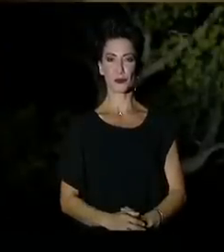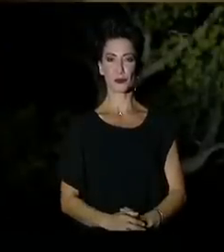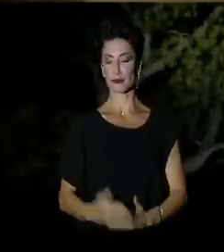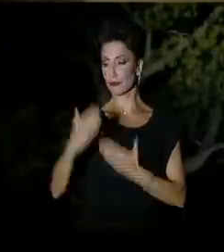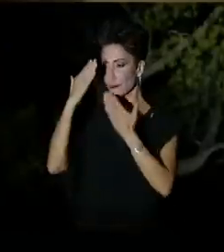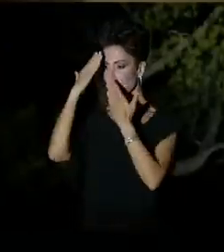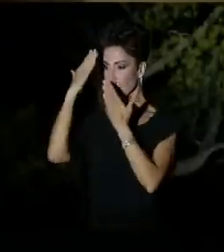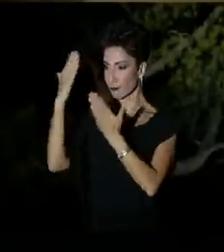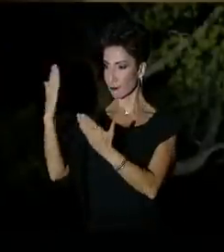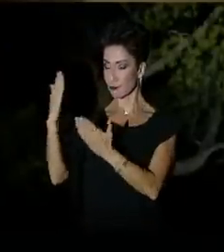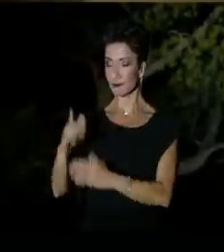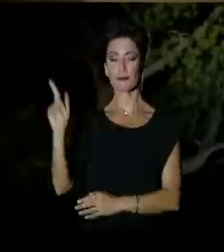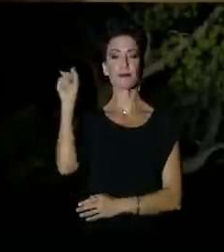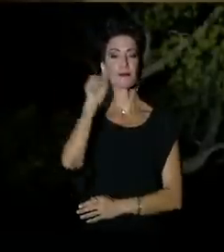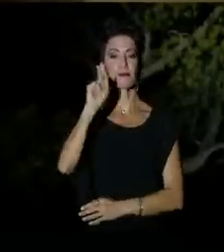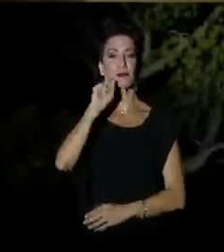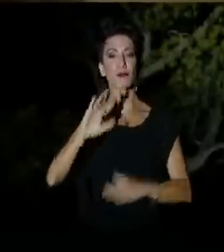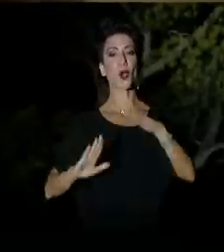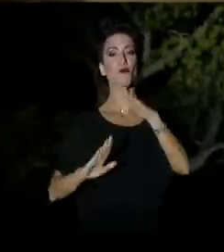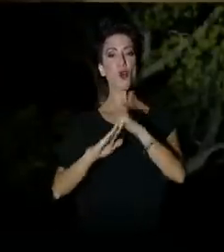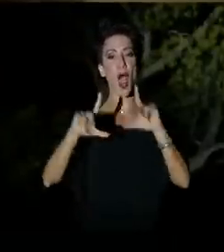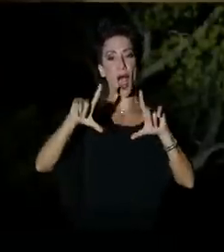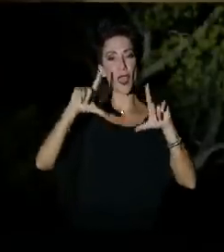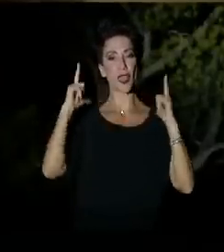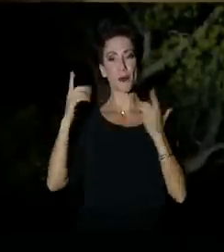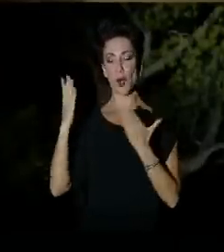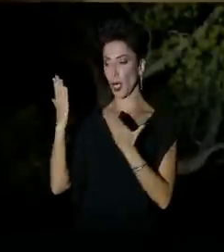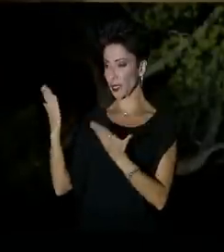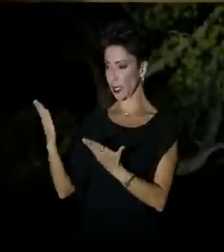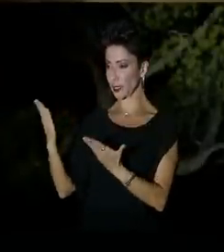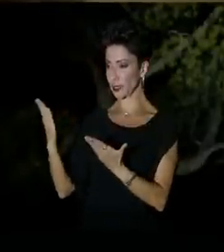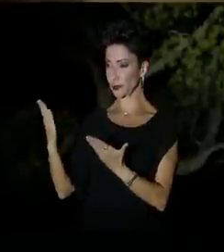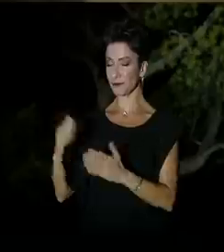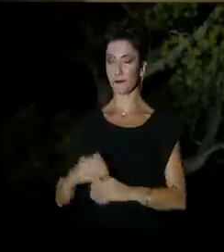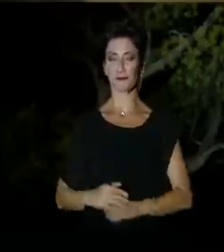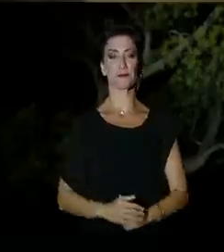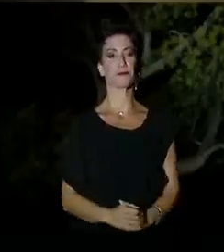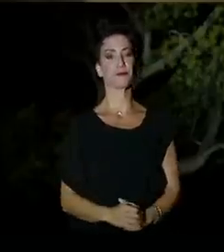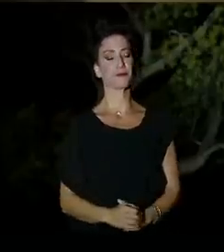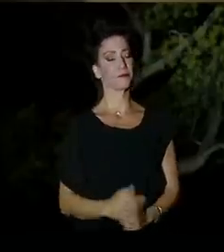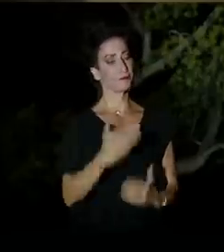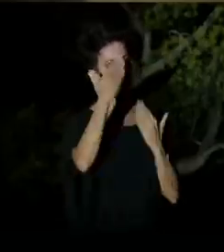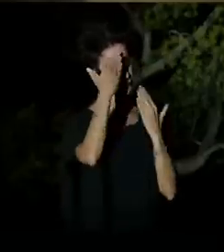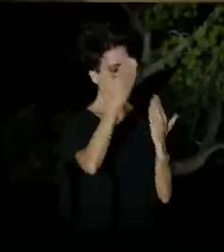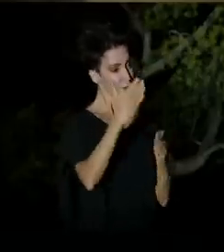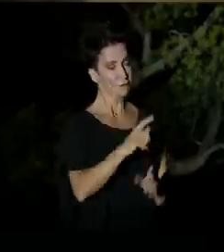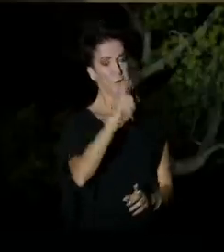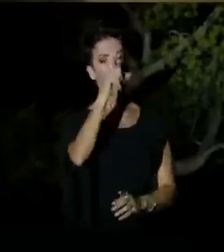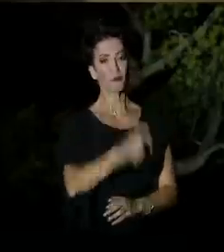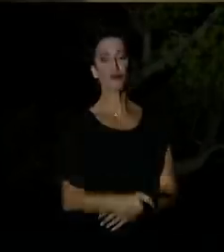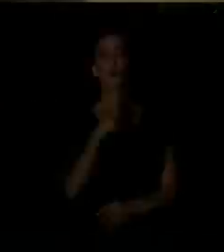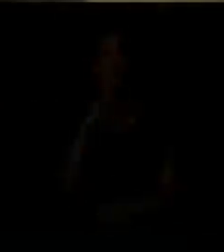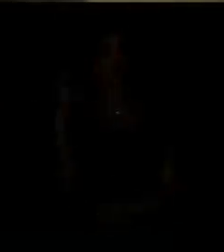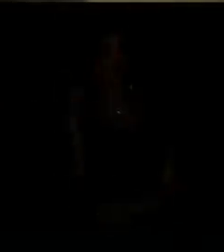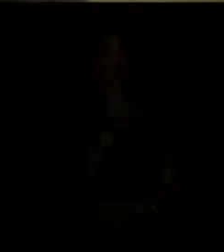Εξοχότατη κυρία Πρόεδρε της Δημοκρατίας, εξοχότατε κύριε Πρωθυπουργέ, κυρίες και